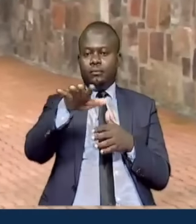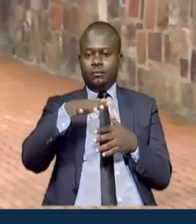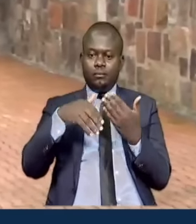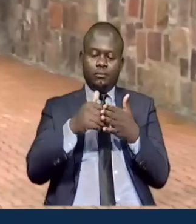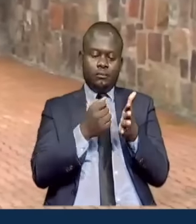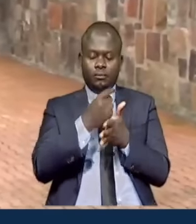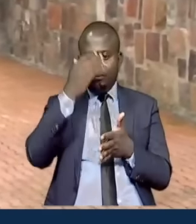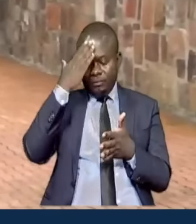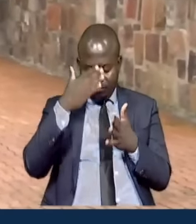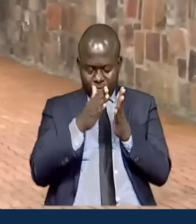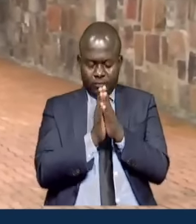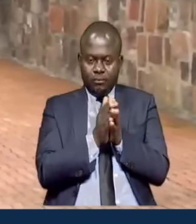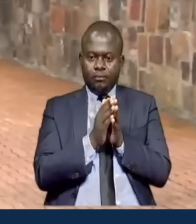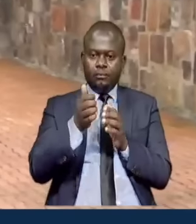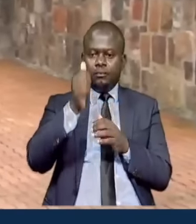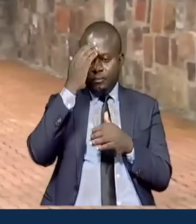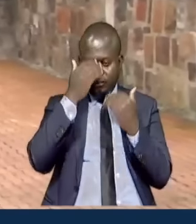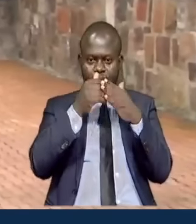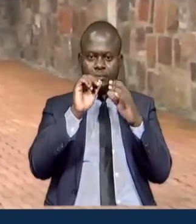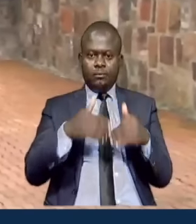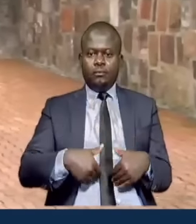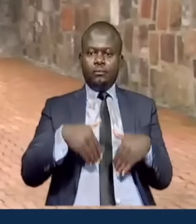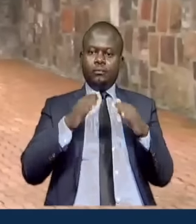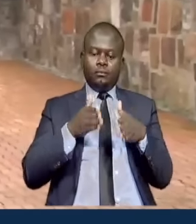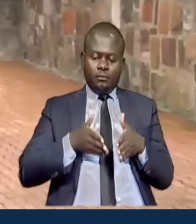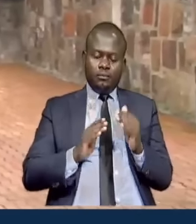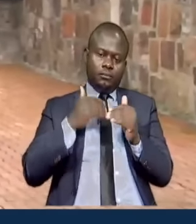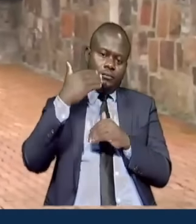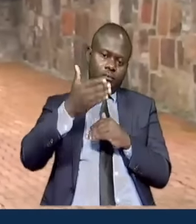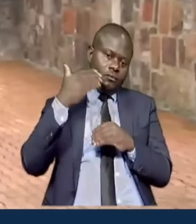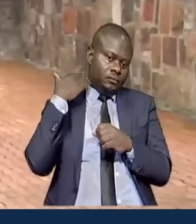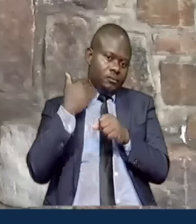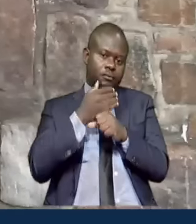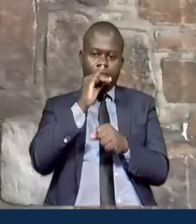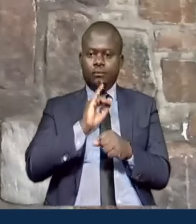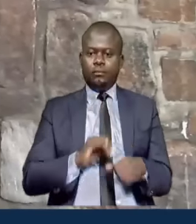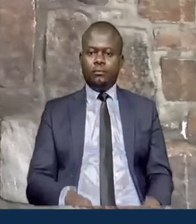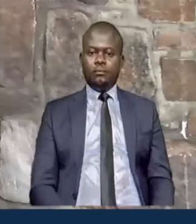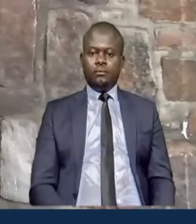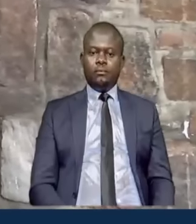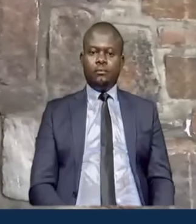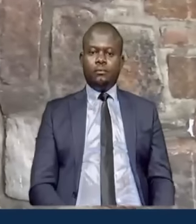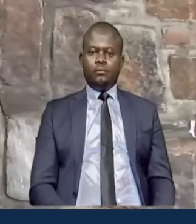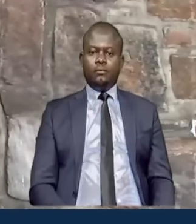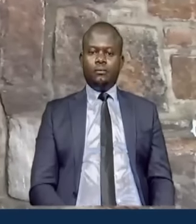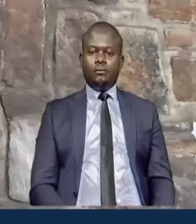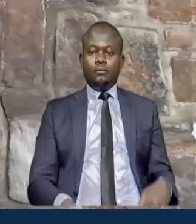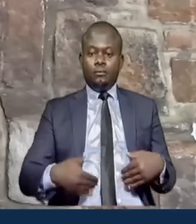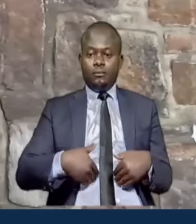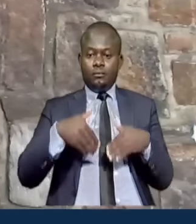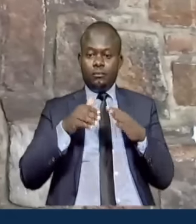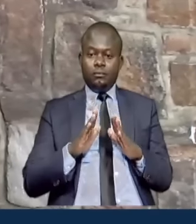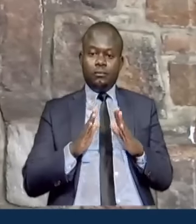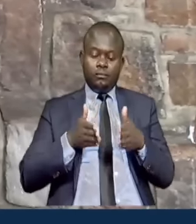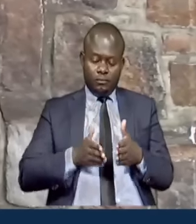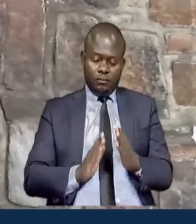bituma bamenya amateka, dore ko hari urubyiruko rwavutse nyuma ya Jenoside yakorewe Abatutsi. Urubyiruko rwavutse nyuma ya Jenoside kuzanga niwe